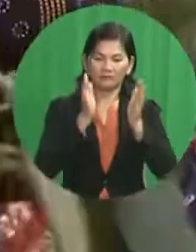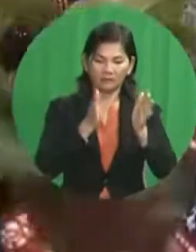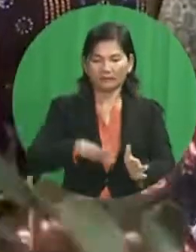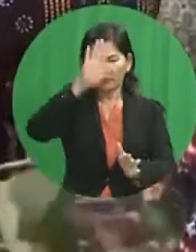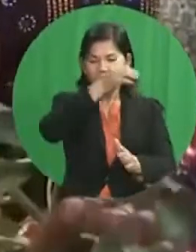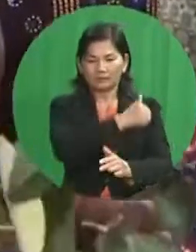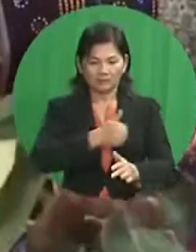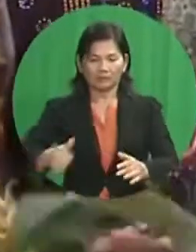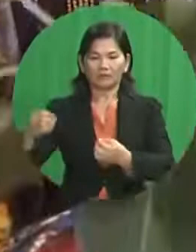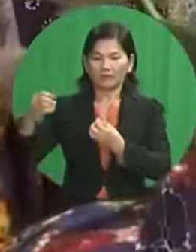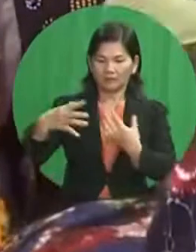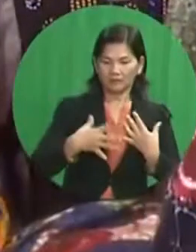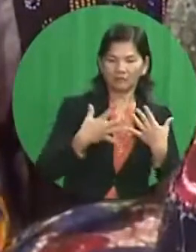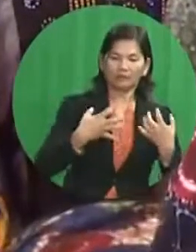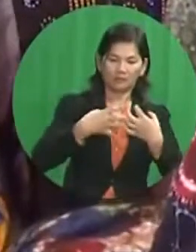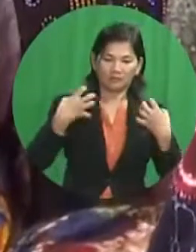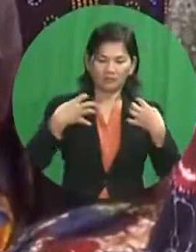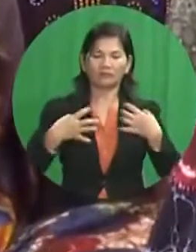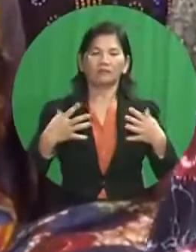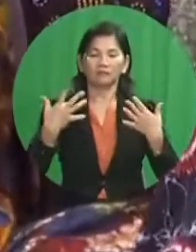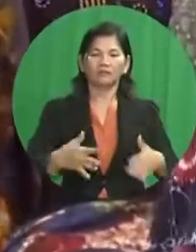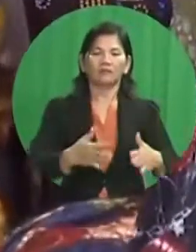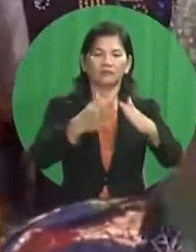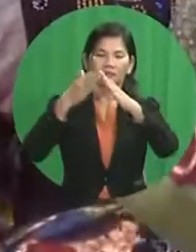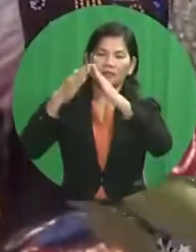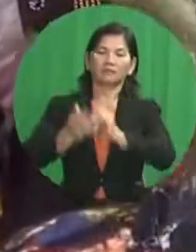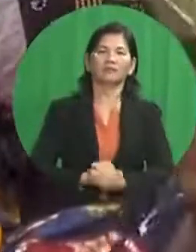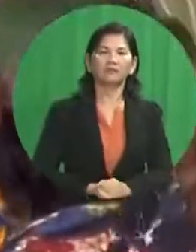សម្ដែងភាពភ័យខ្លាចថាអំពើហិង្សាអាចកើតឡើងជាបន្តបន្ទា